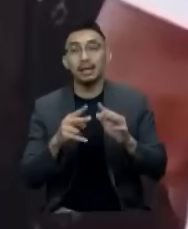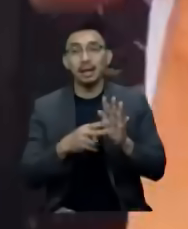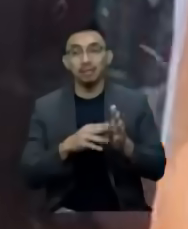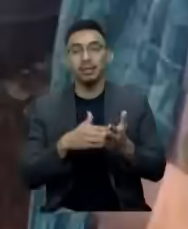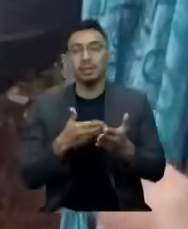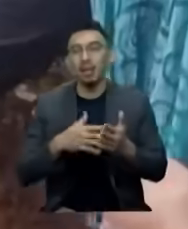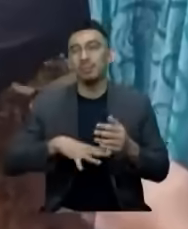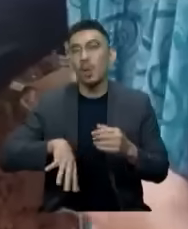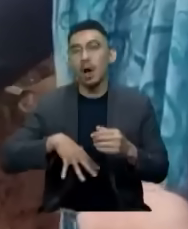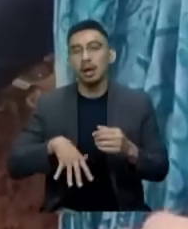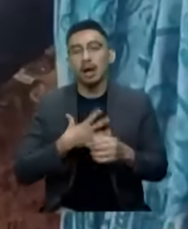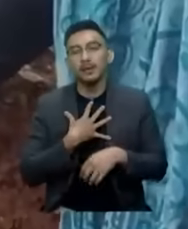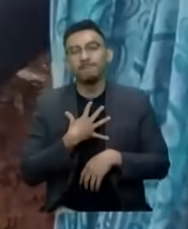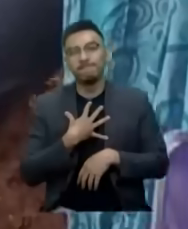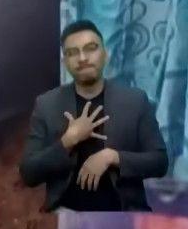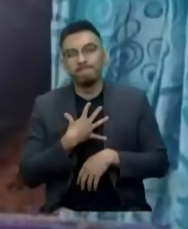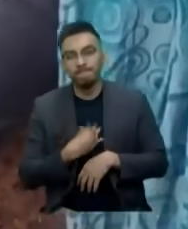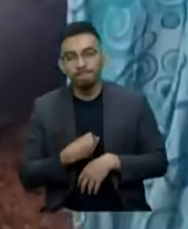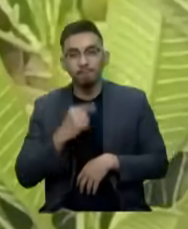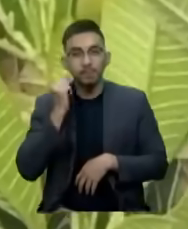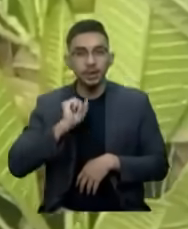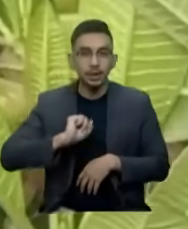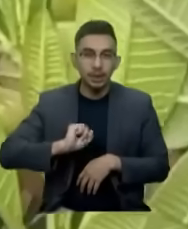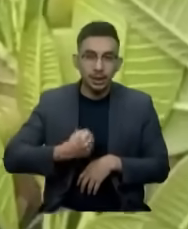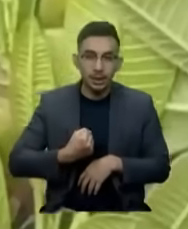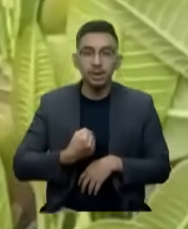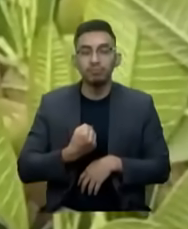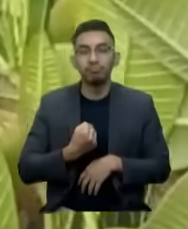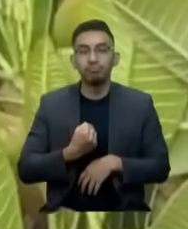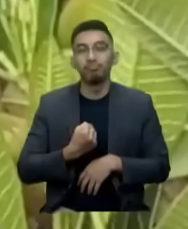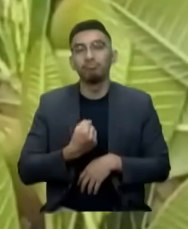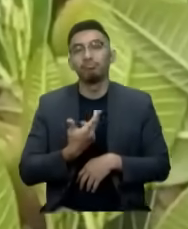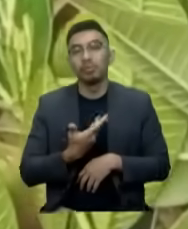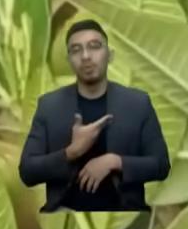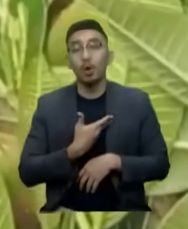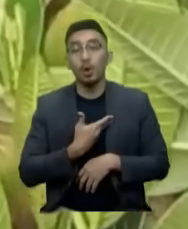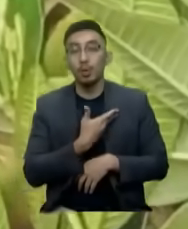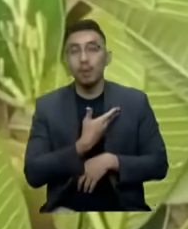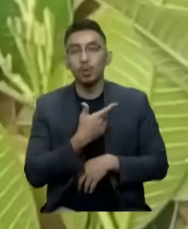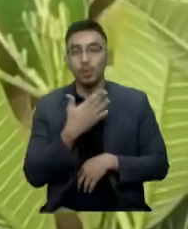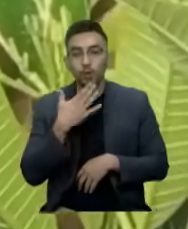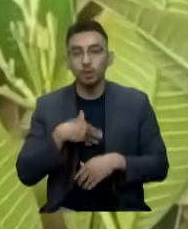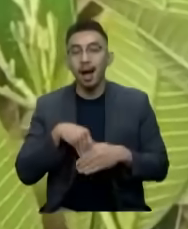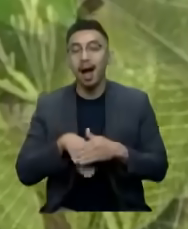korban. Terlebih korban baru saja dikaruniai putra kedua yang baru berusia 17 hari.